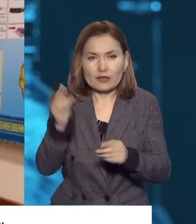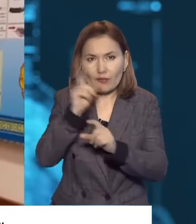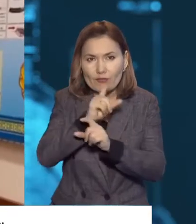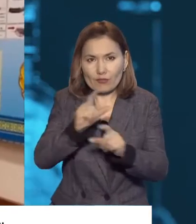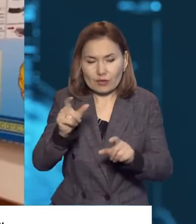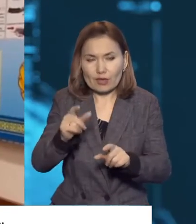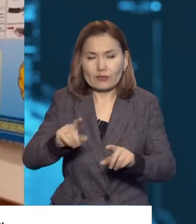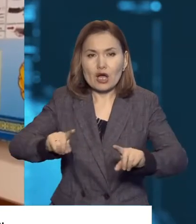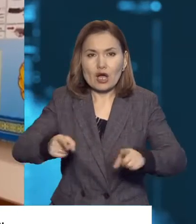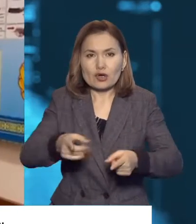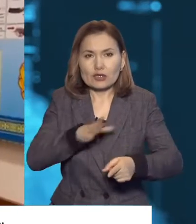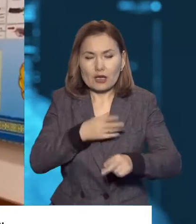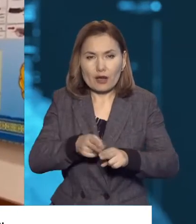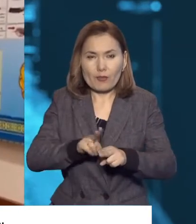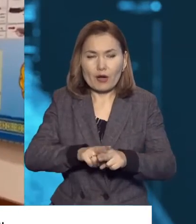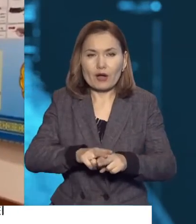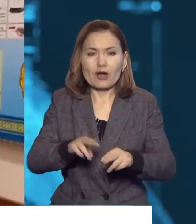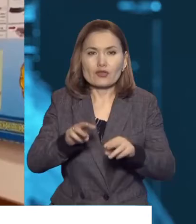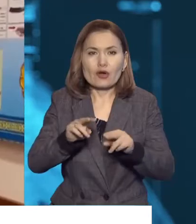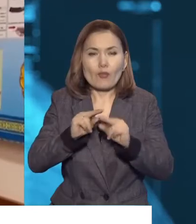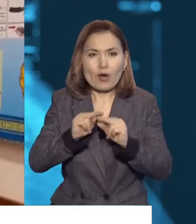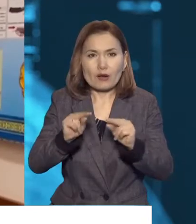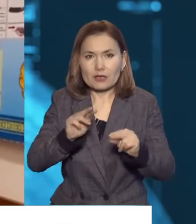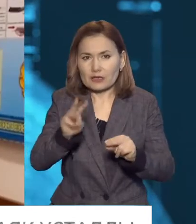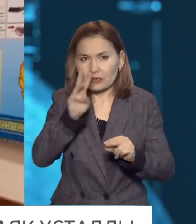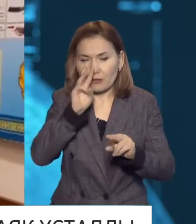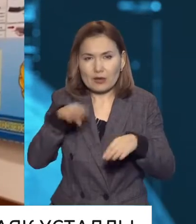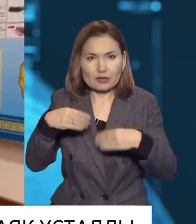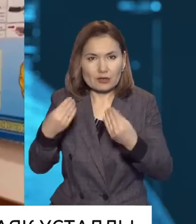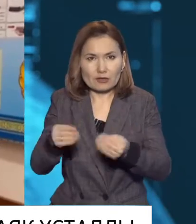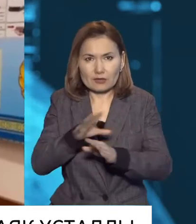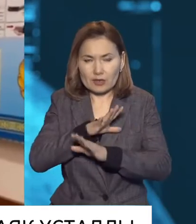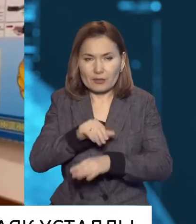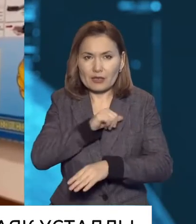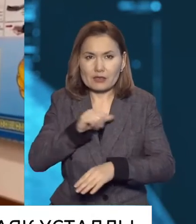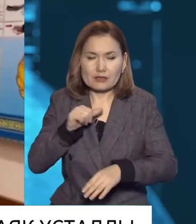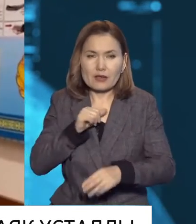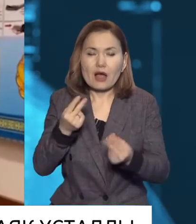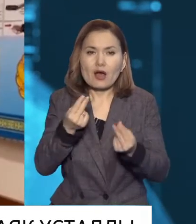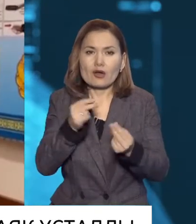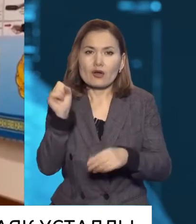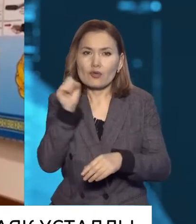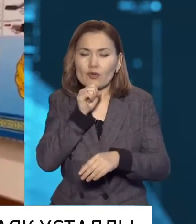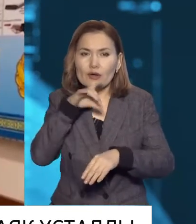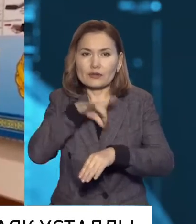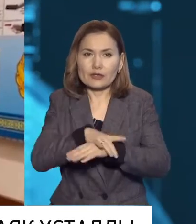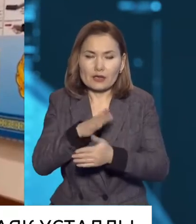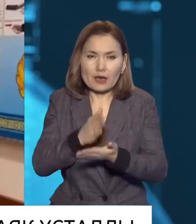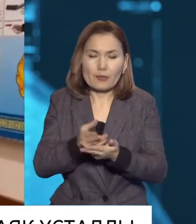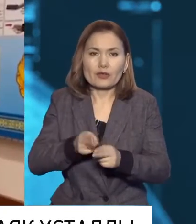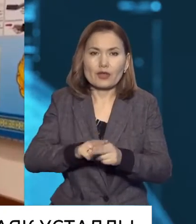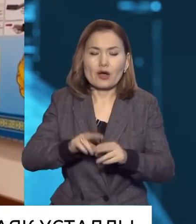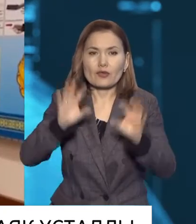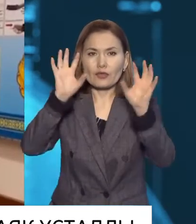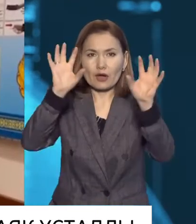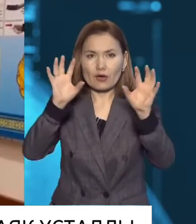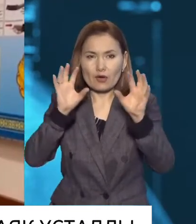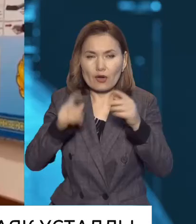полиция бөлімінің уақытша ұстау изоляторына қамалды. Қазіргі таңда тергеу амалдары Қазақстан Республикасының қылмыстық кодексінің